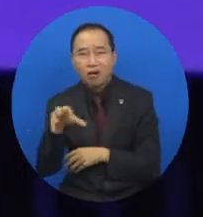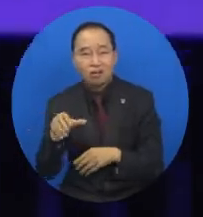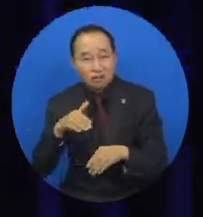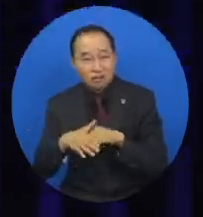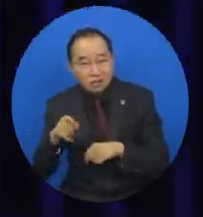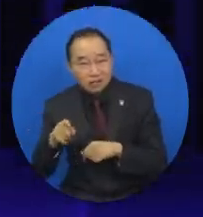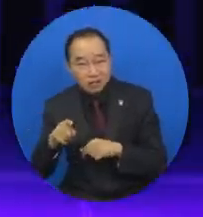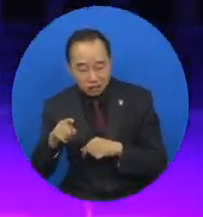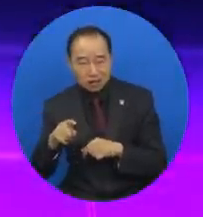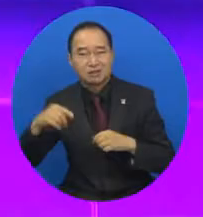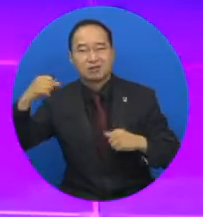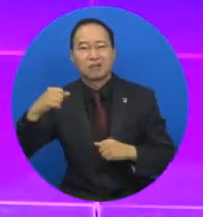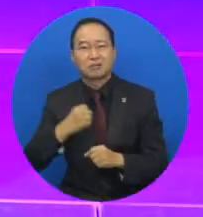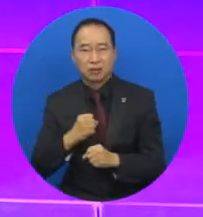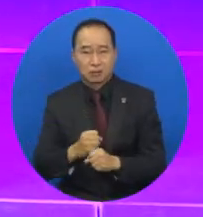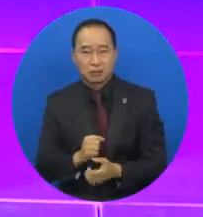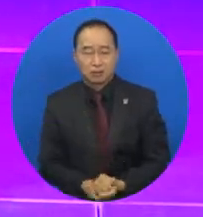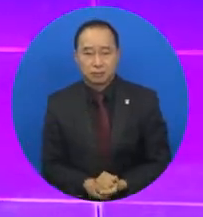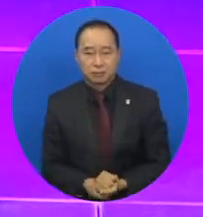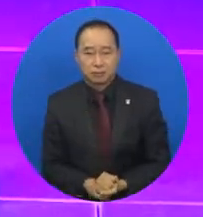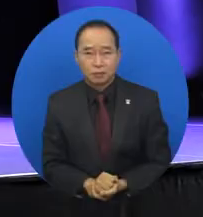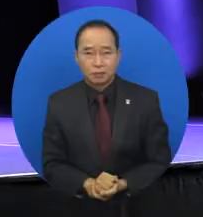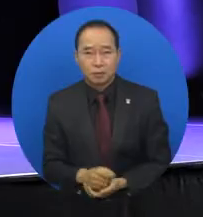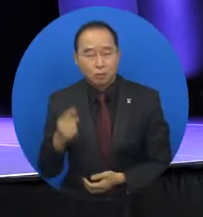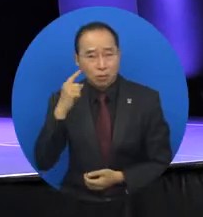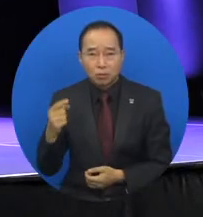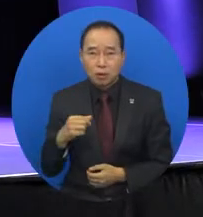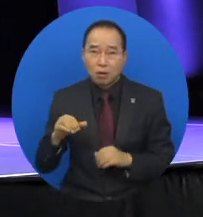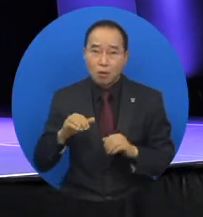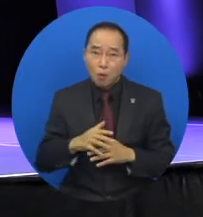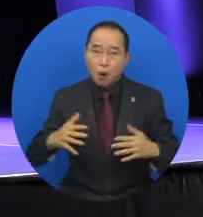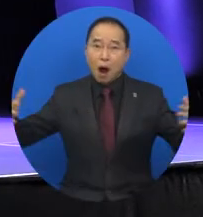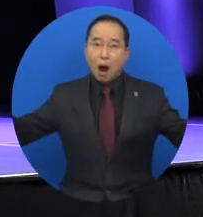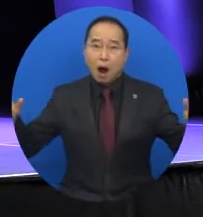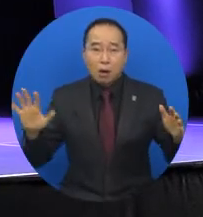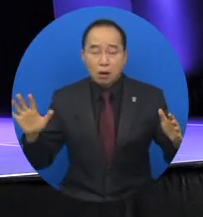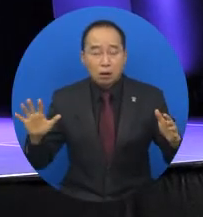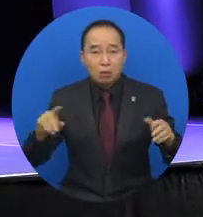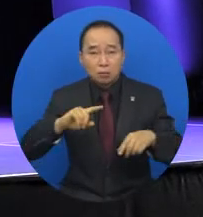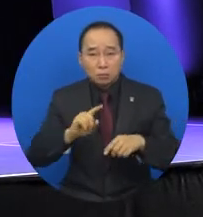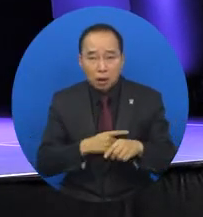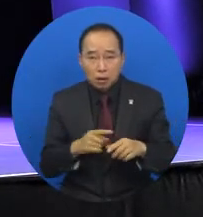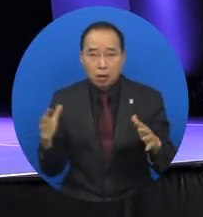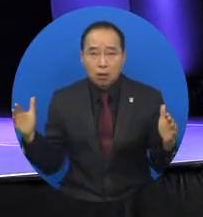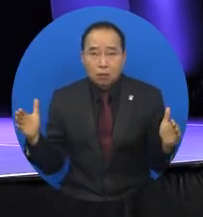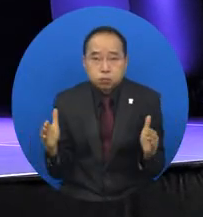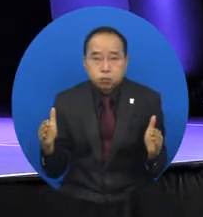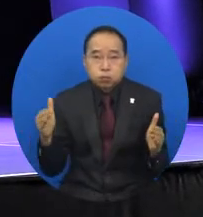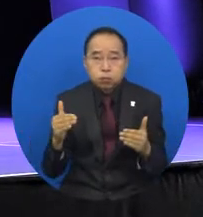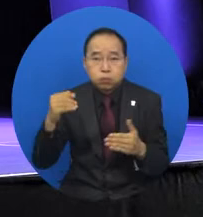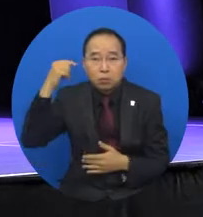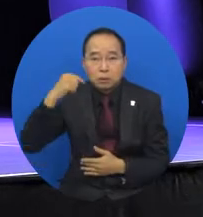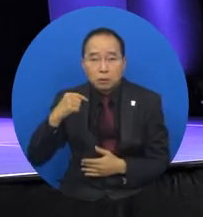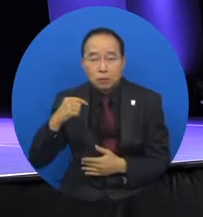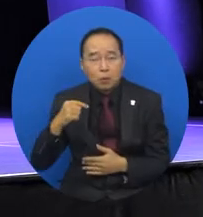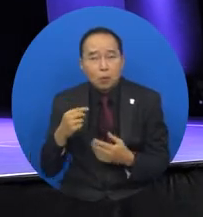관절들을 쪼개내는 작업들을 했습니다. 공간이 부족했기 때문인 것